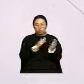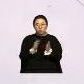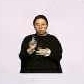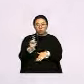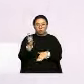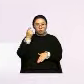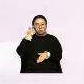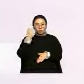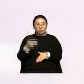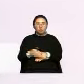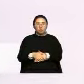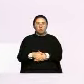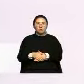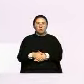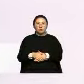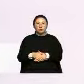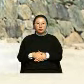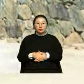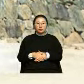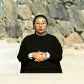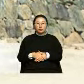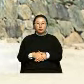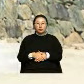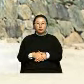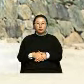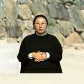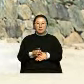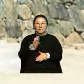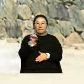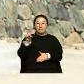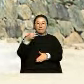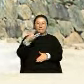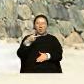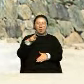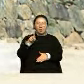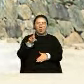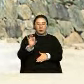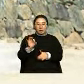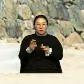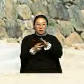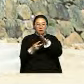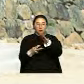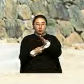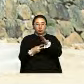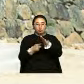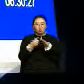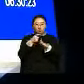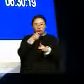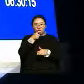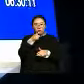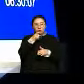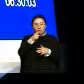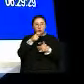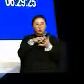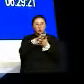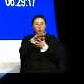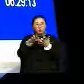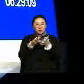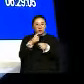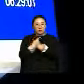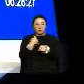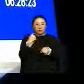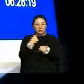중인 사업이 있으시다면? 저기 팔당 때문에 이제 우리 물안개 공원이라고 있는데 거기